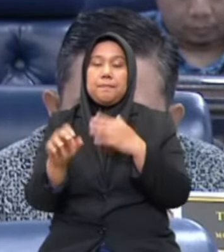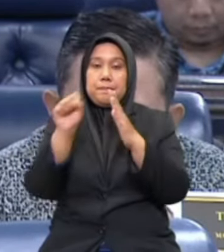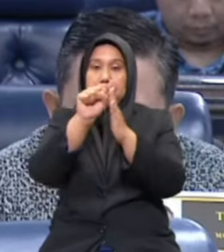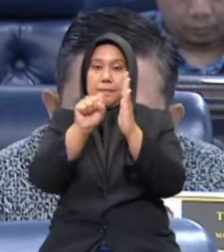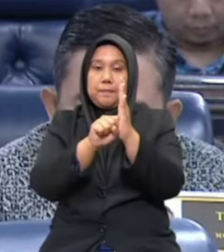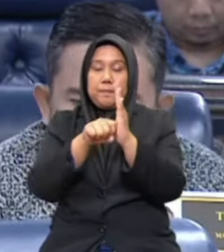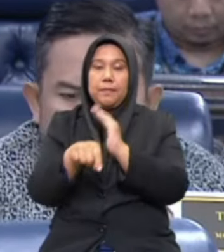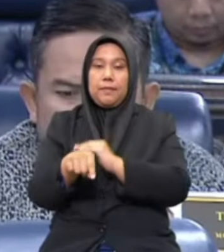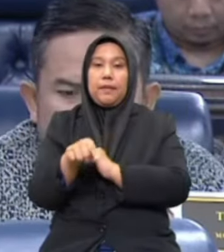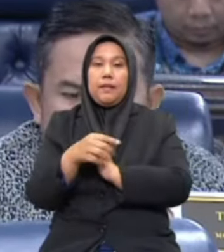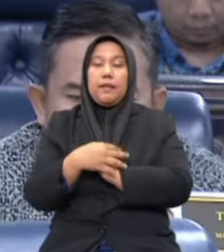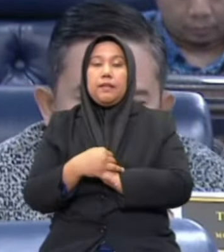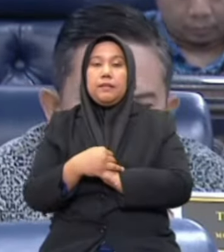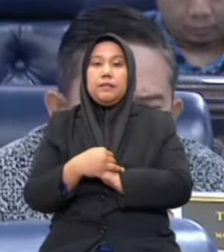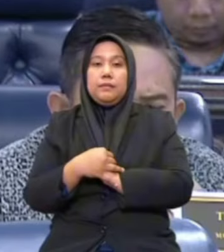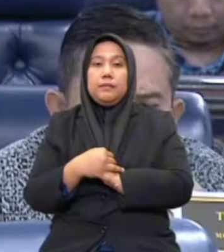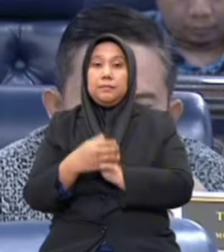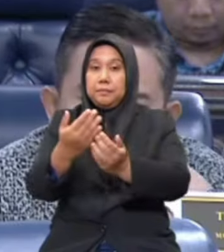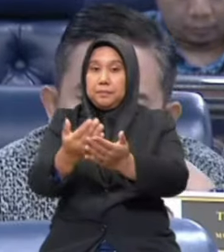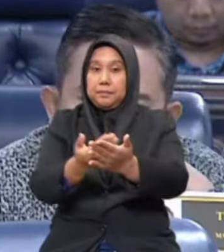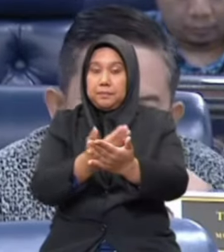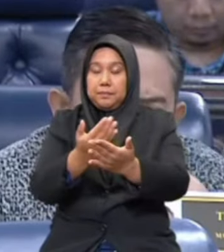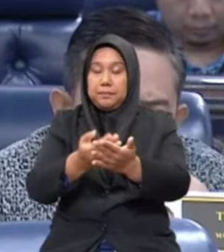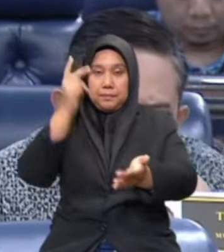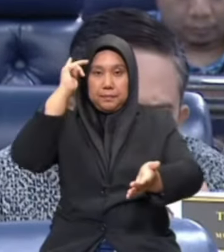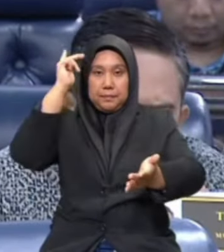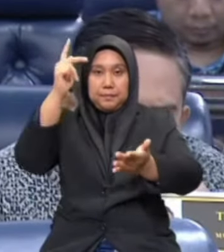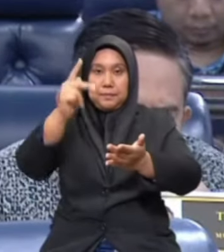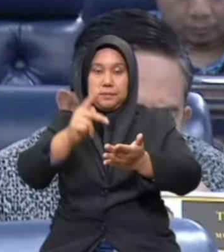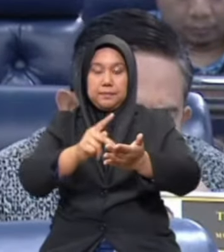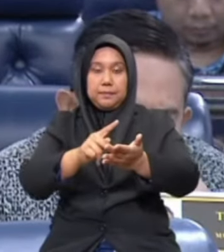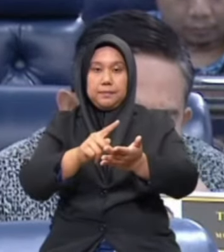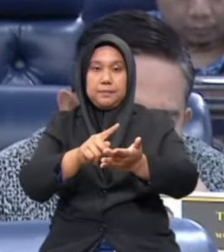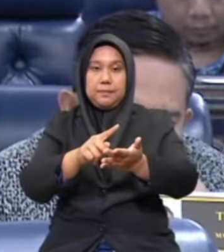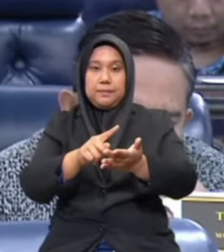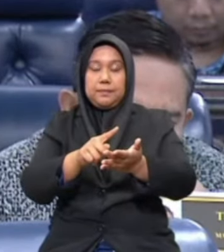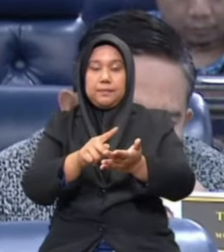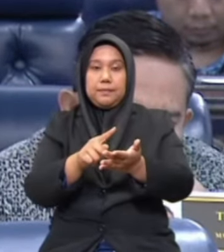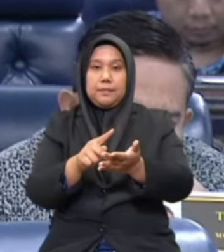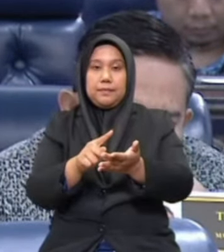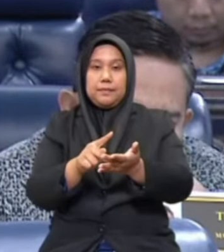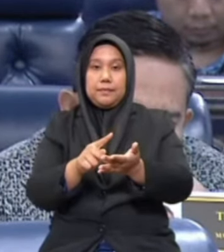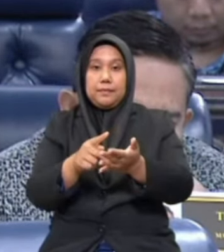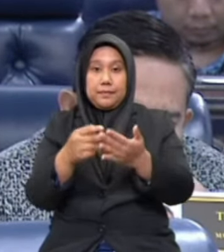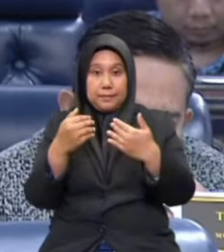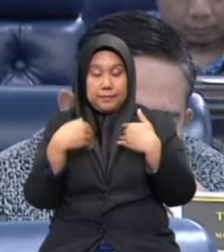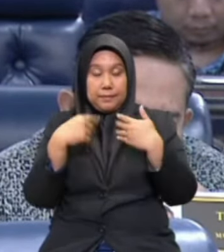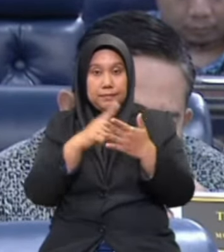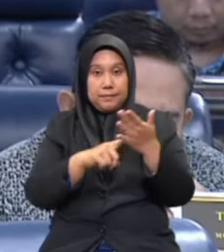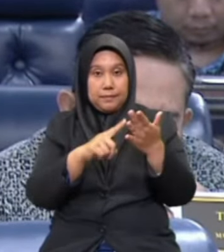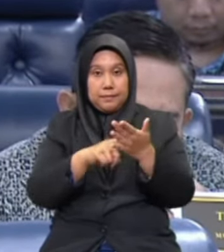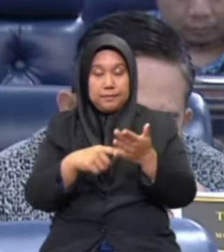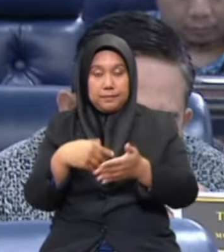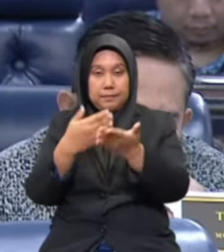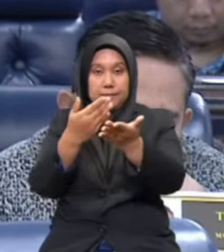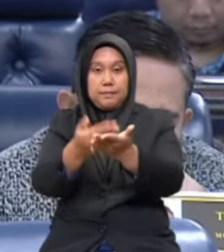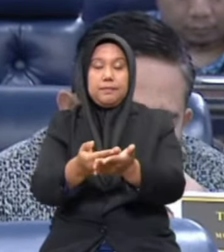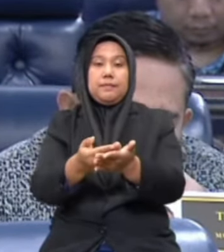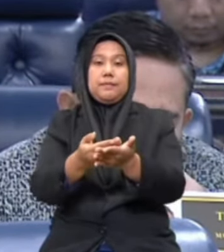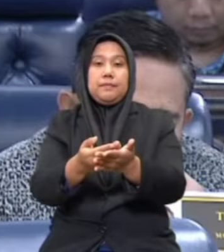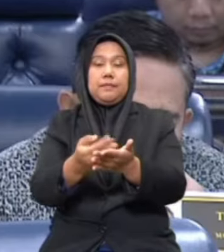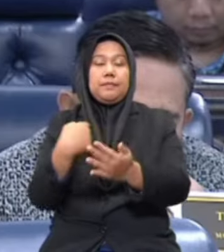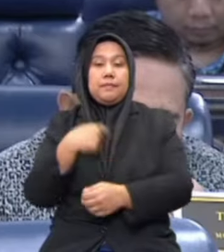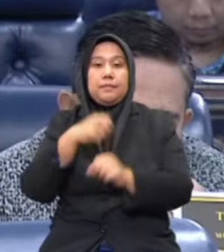ini bagu ini diperkenalkan Adakah ada sebarang unjuran yang akan kita